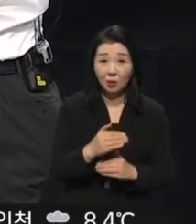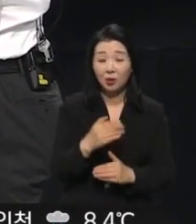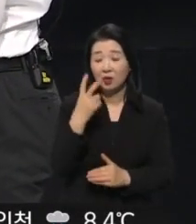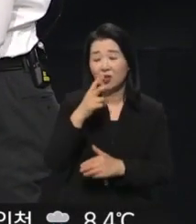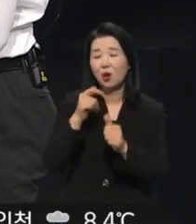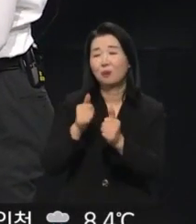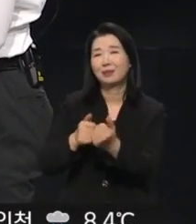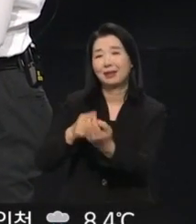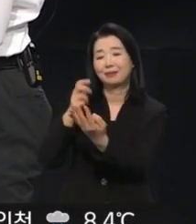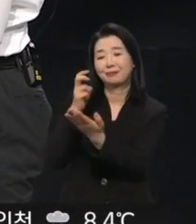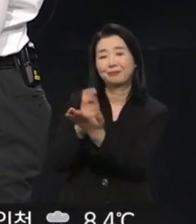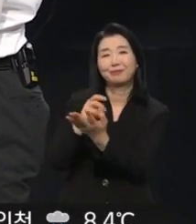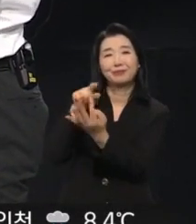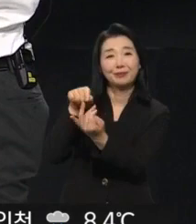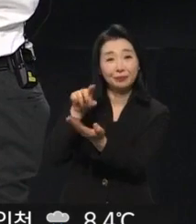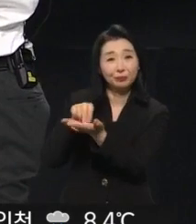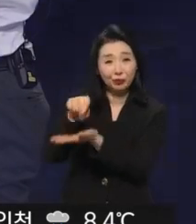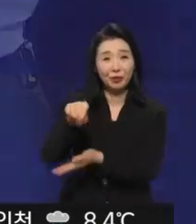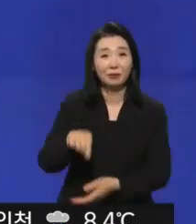리스크부터 줌인해보겠습니다.